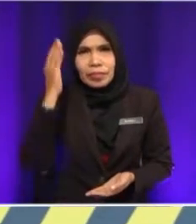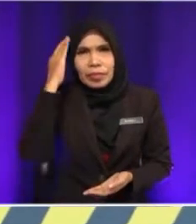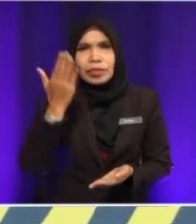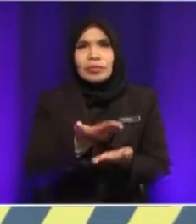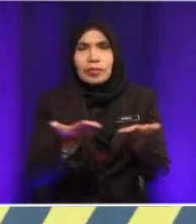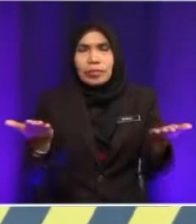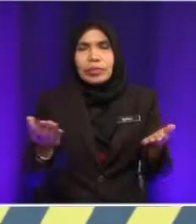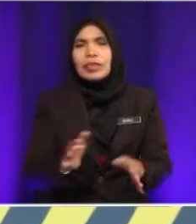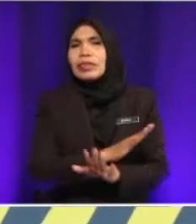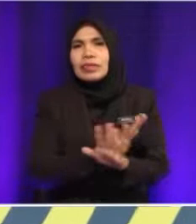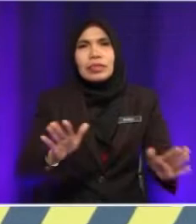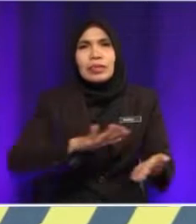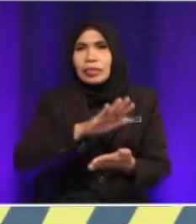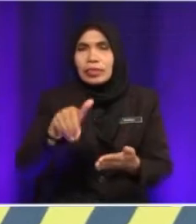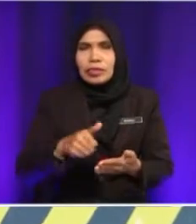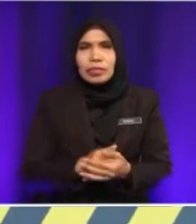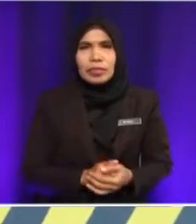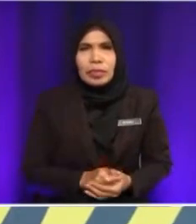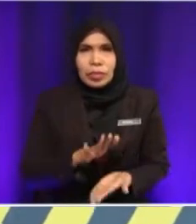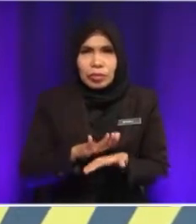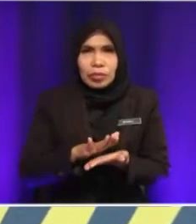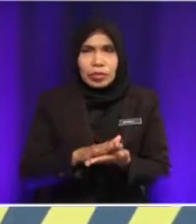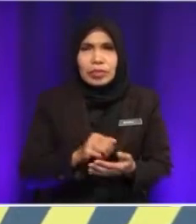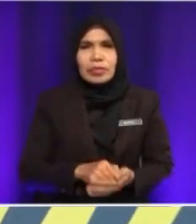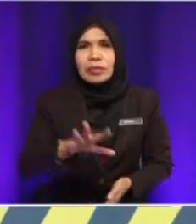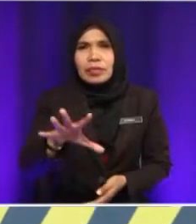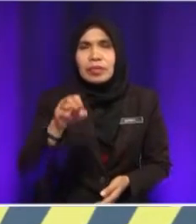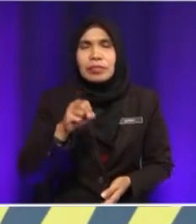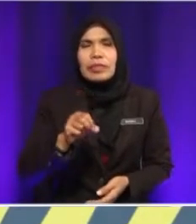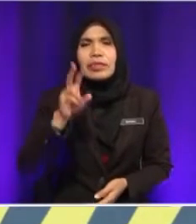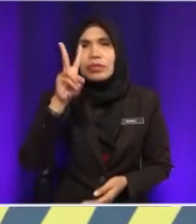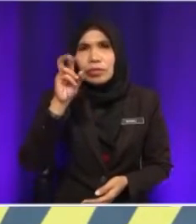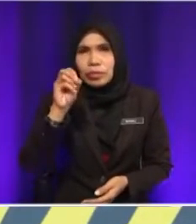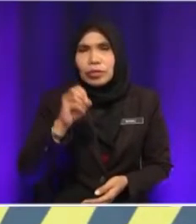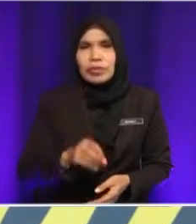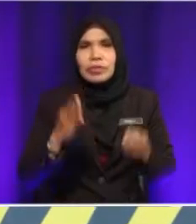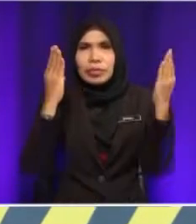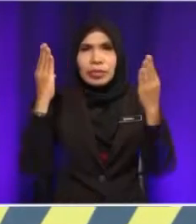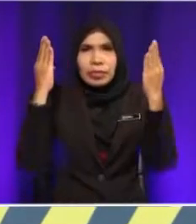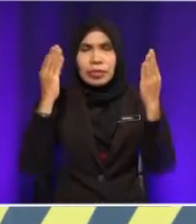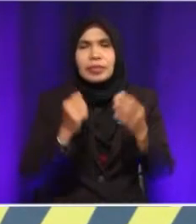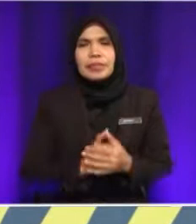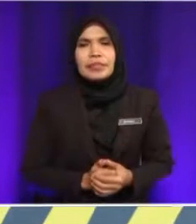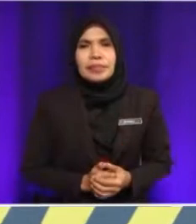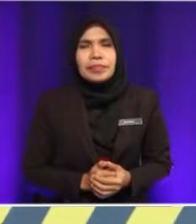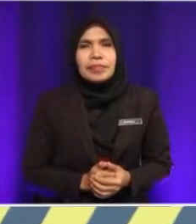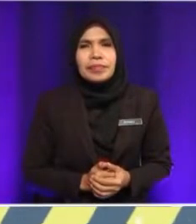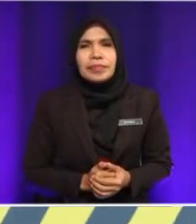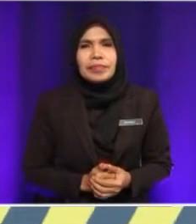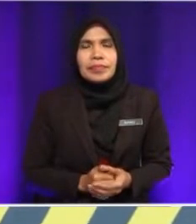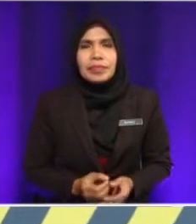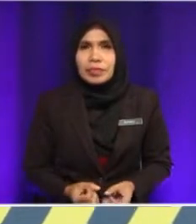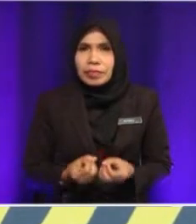tidak semua sekolah ambil 20 mata pelajaran Kita paham jadi beberapa sekolah